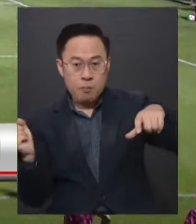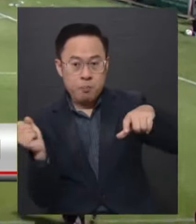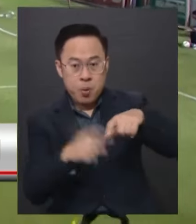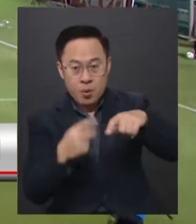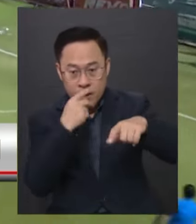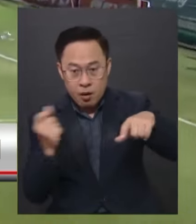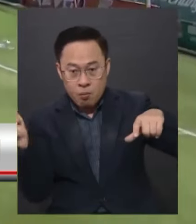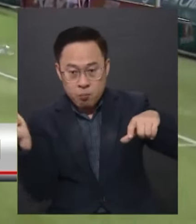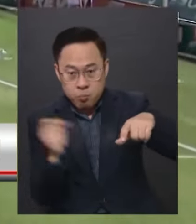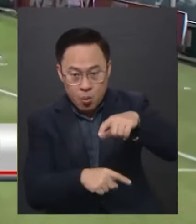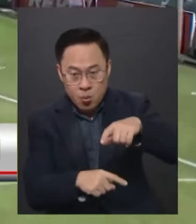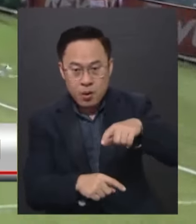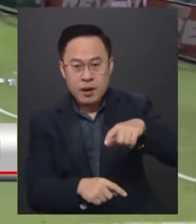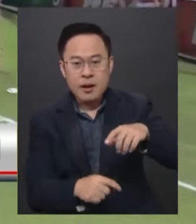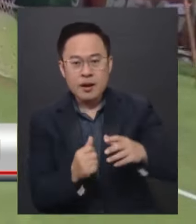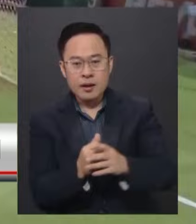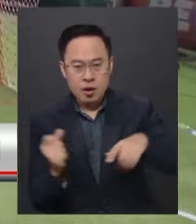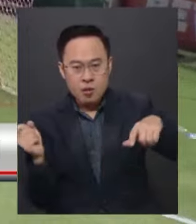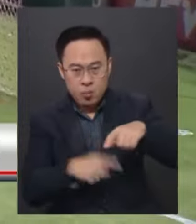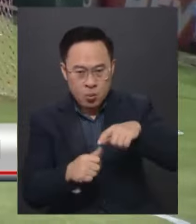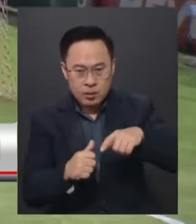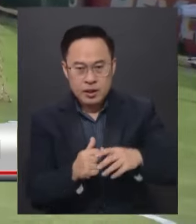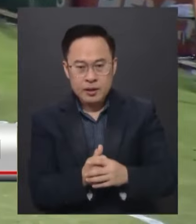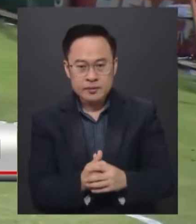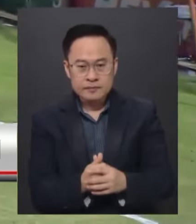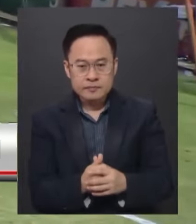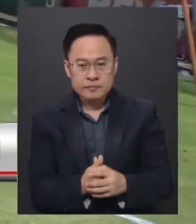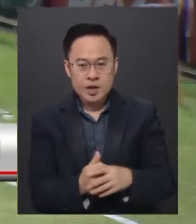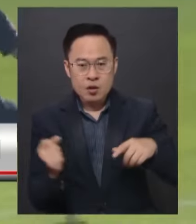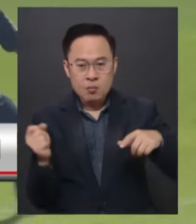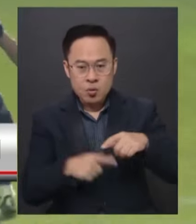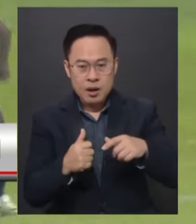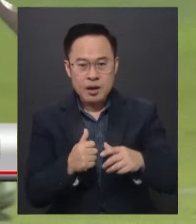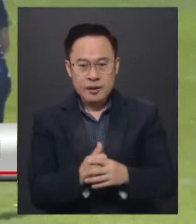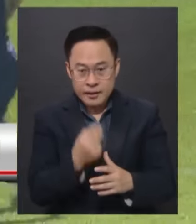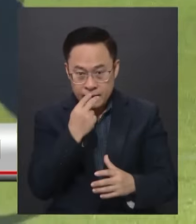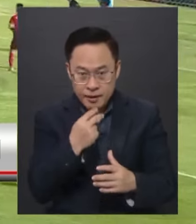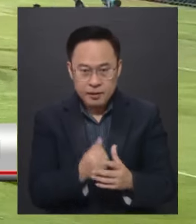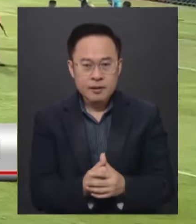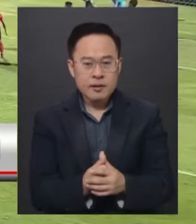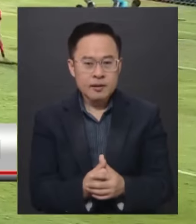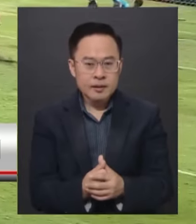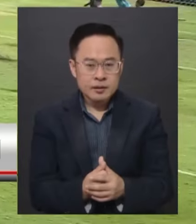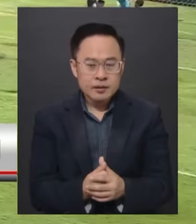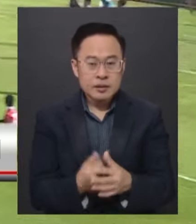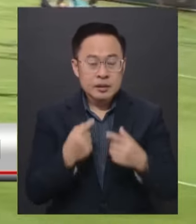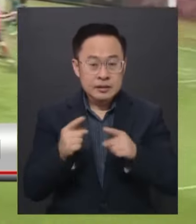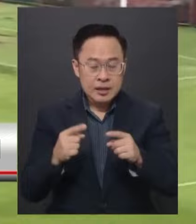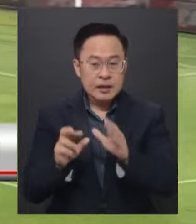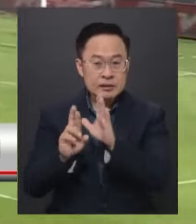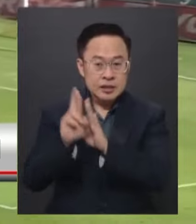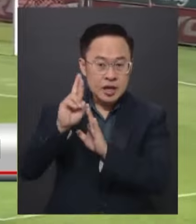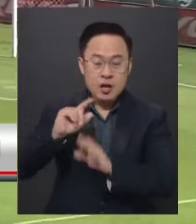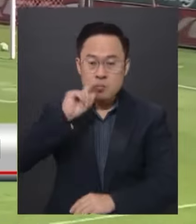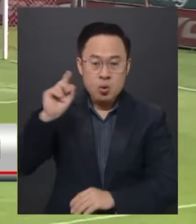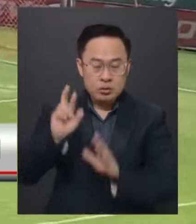วจังหวะนี้แต่ว่ายังมีเนลสันโพนิญาตามเข้าไปชาร์จได้ค่ะสุดท้ายเนี่ยตอนแรกเนี่ยนักเตะของสิงห์เชียงรายเนี่ยไปโวยว